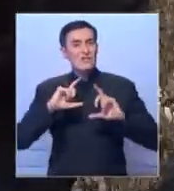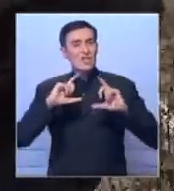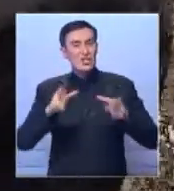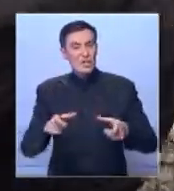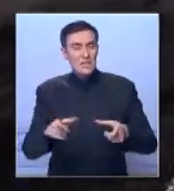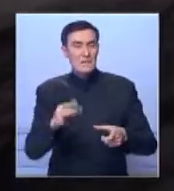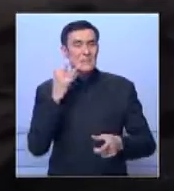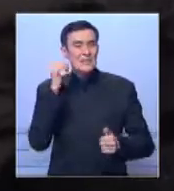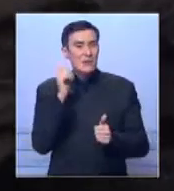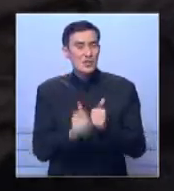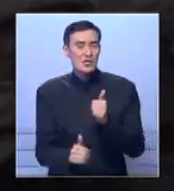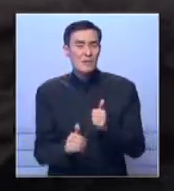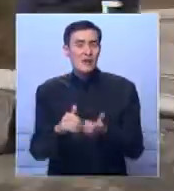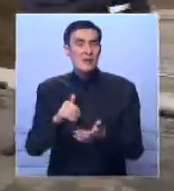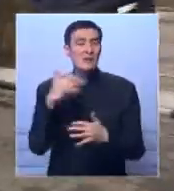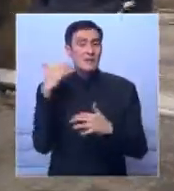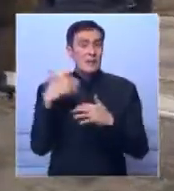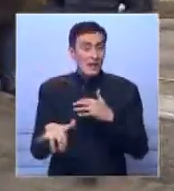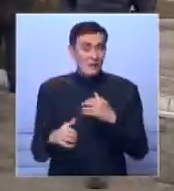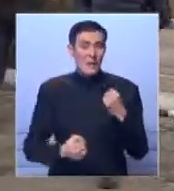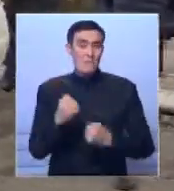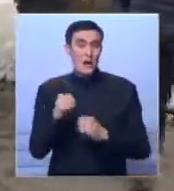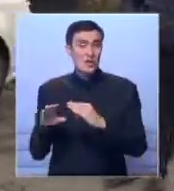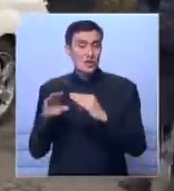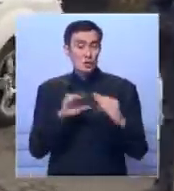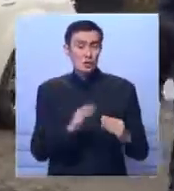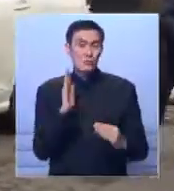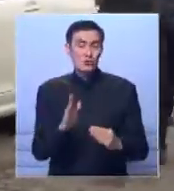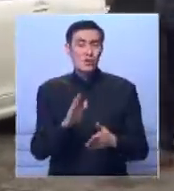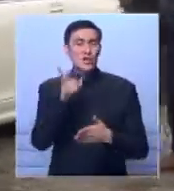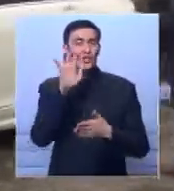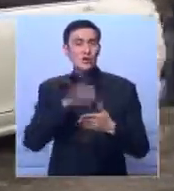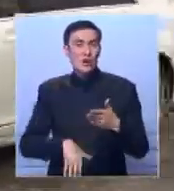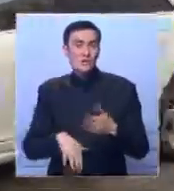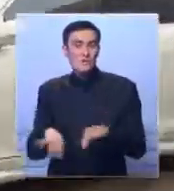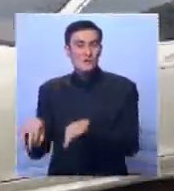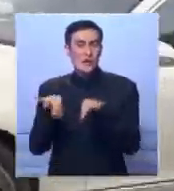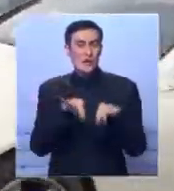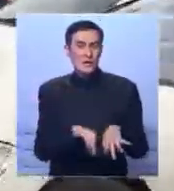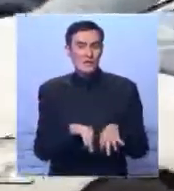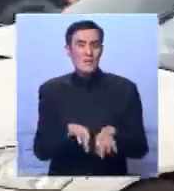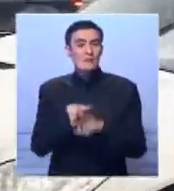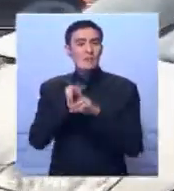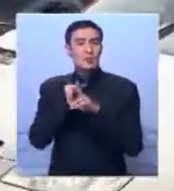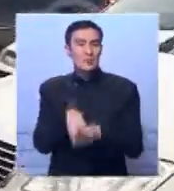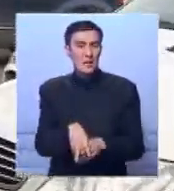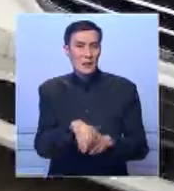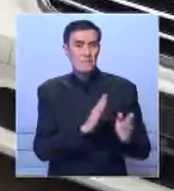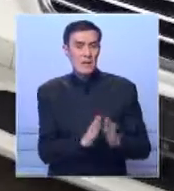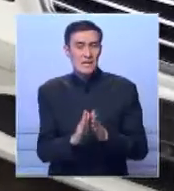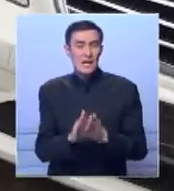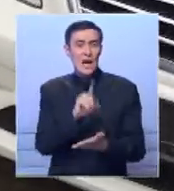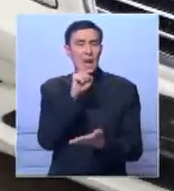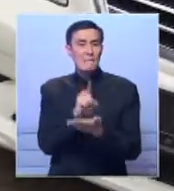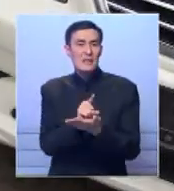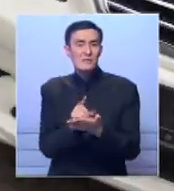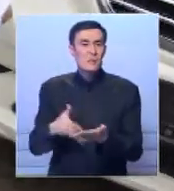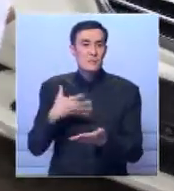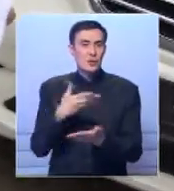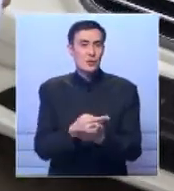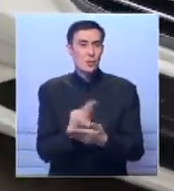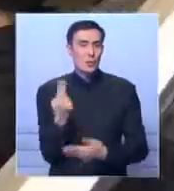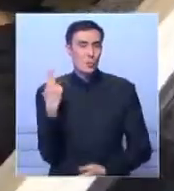при систематическом его игнорировании машины нарушители отвозят на штрафстоянку и уже в принудительном порядке обязывают выплатить